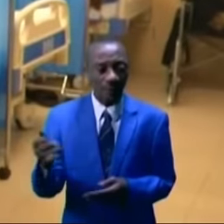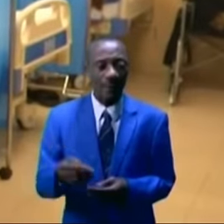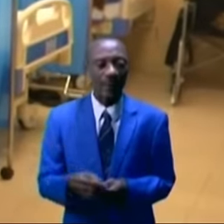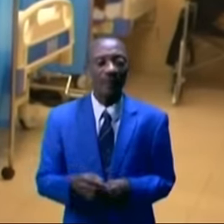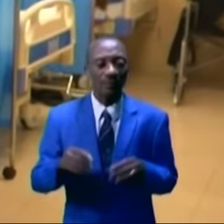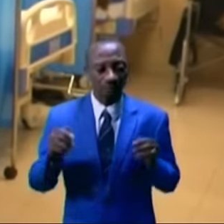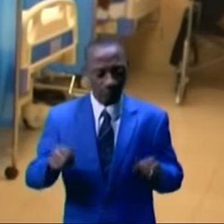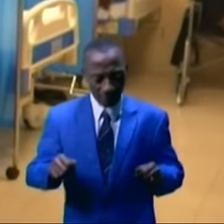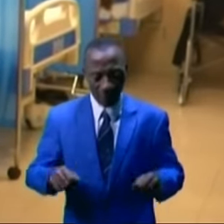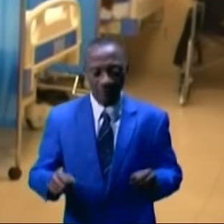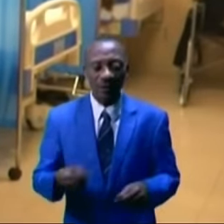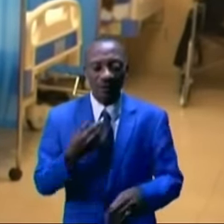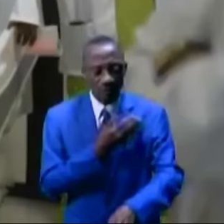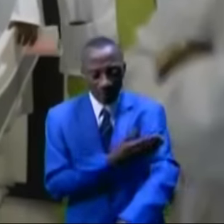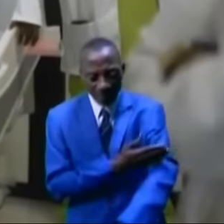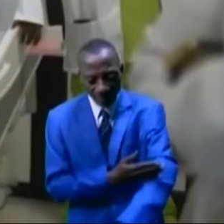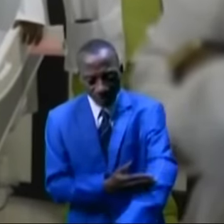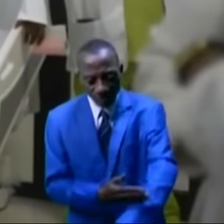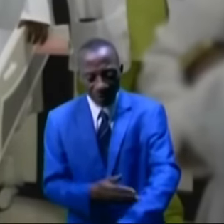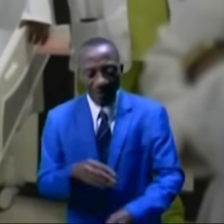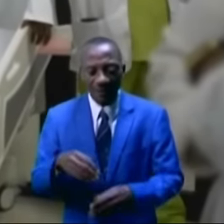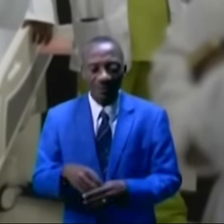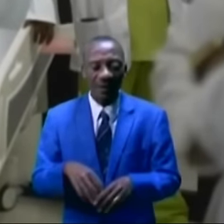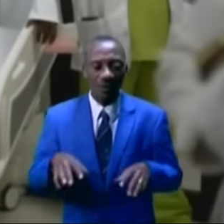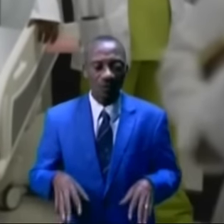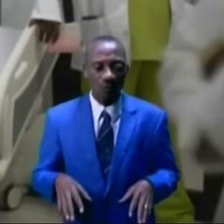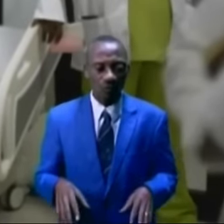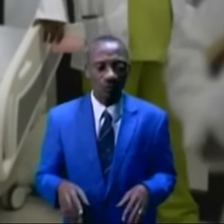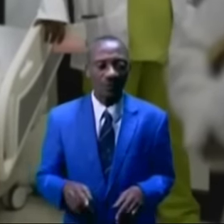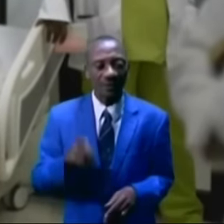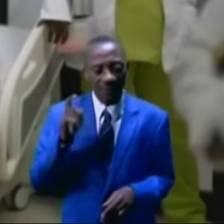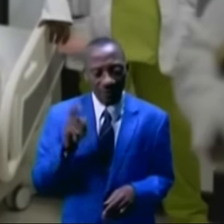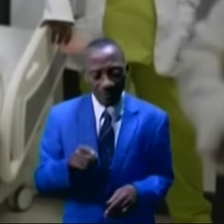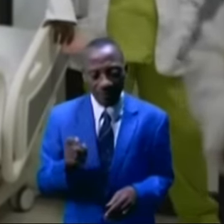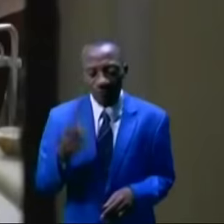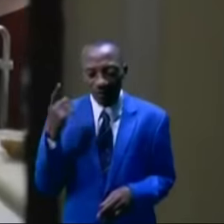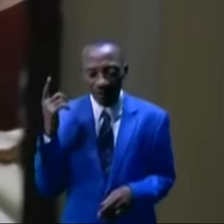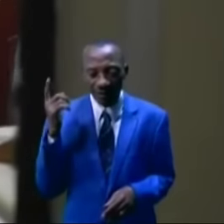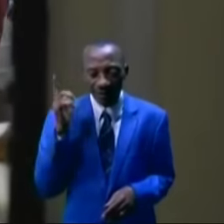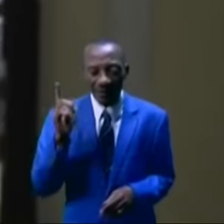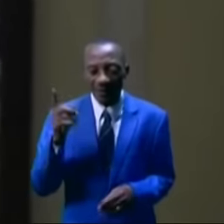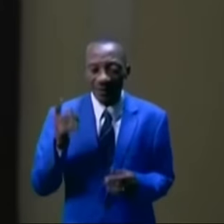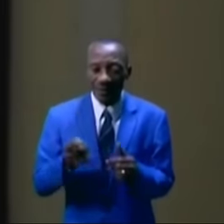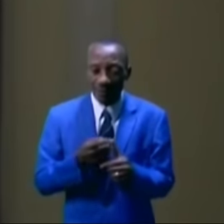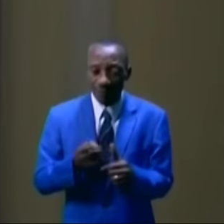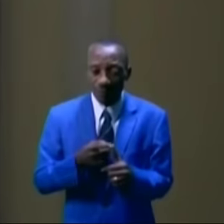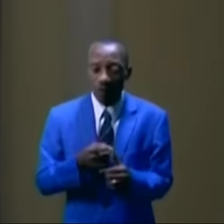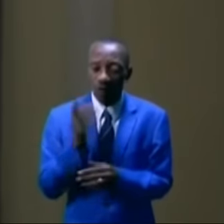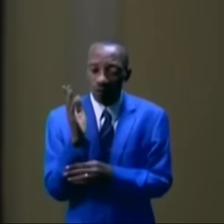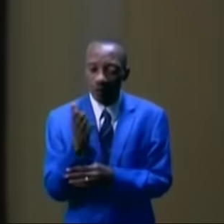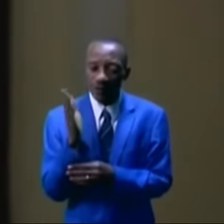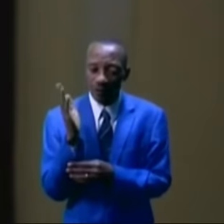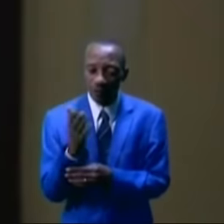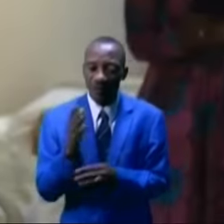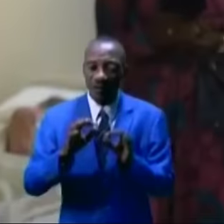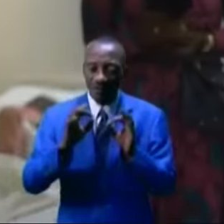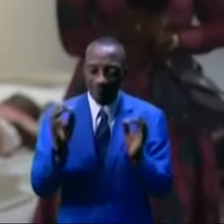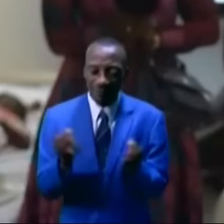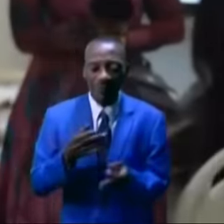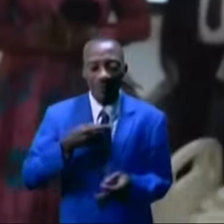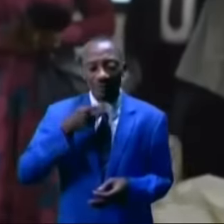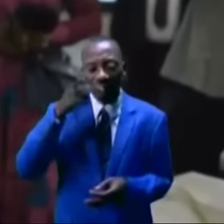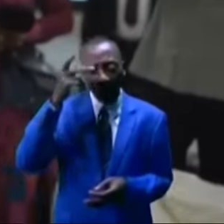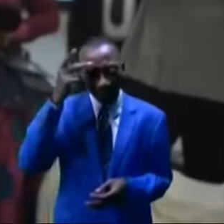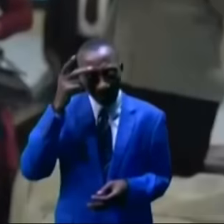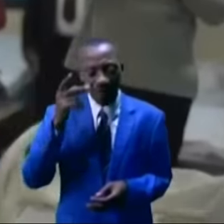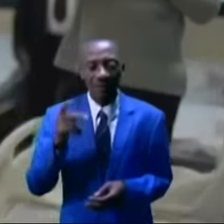pouvons la combattre en sensibilisant les familles et en agissant pour l'amélioration de la prise en charge des patients